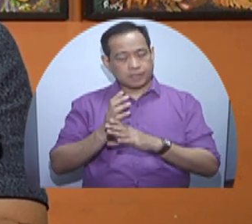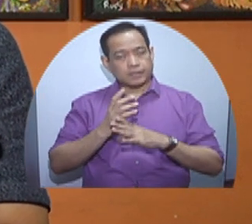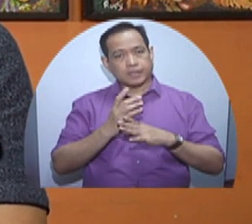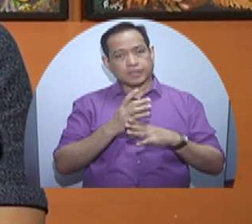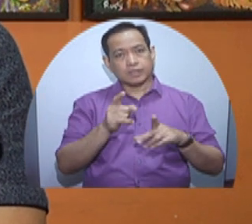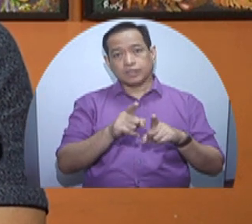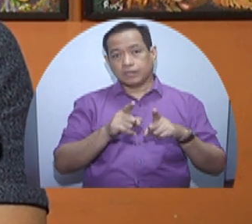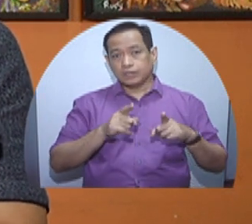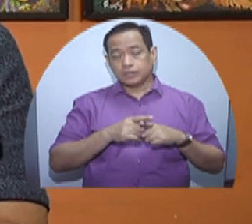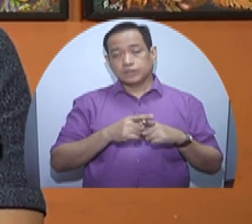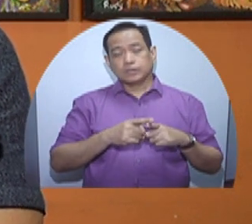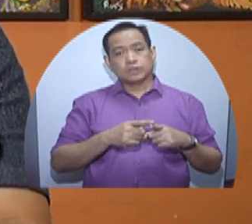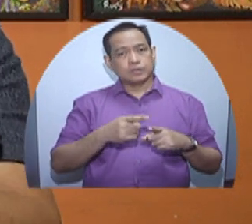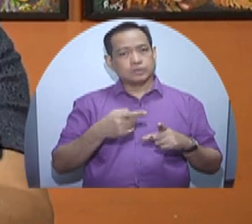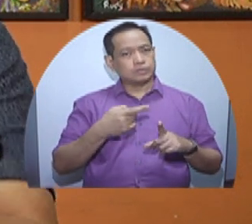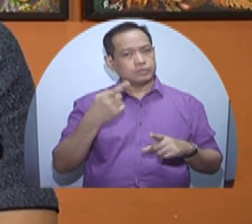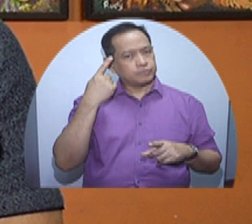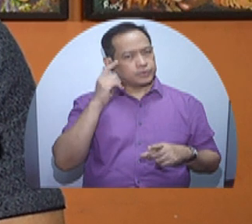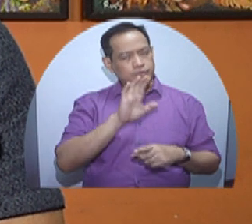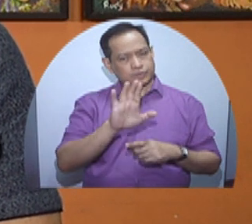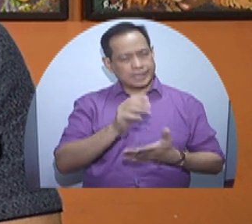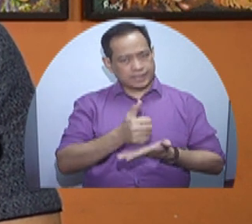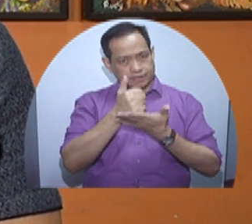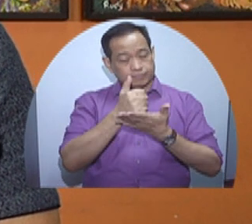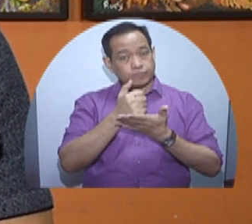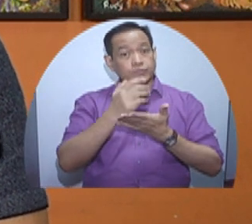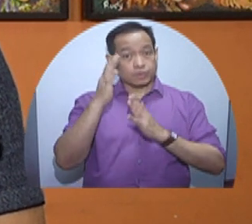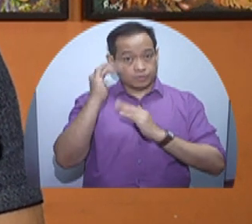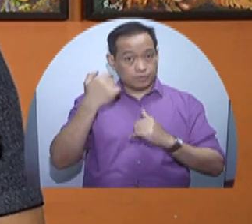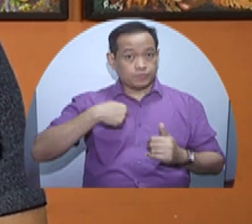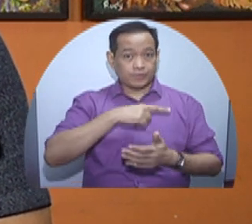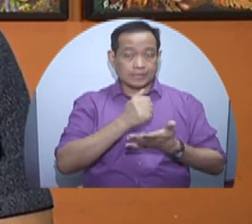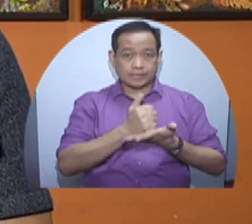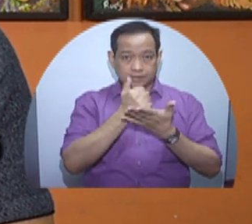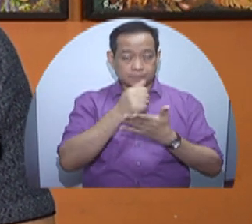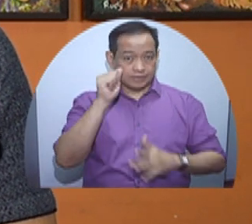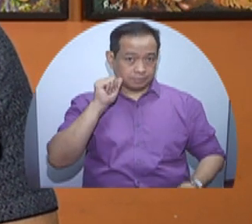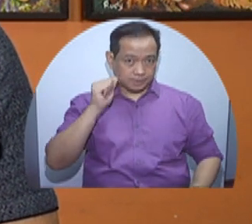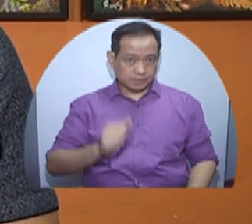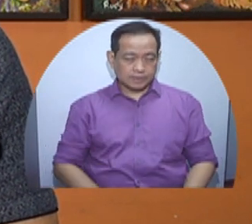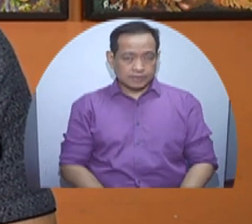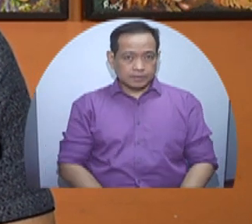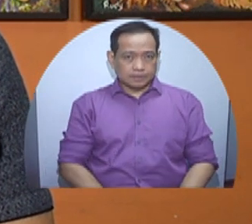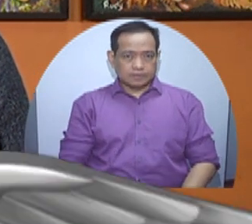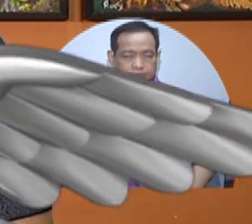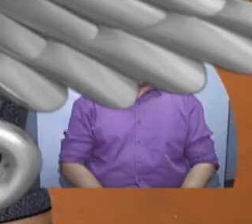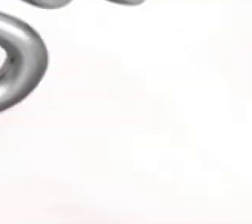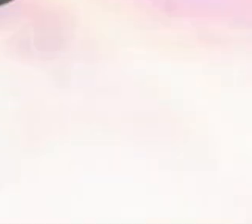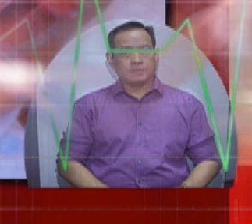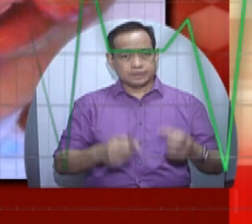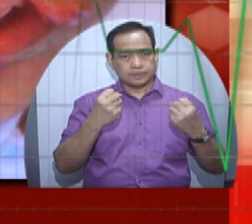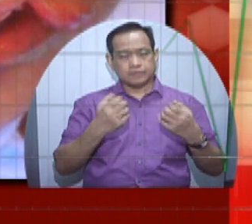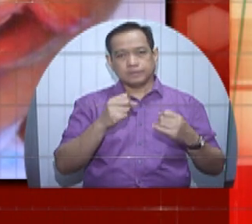ng pag-aaruga at siyempre sa tulong po ninyo. Sana matulungan natin si Angel May.